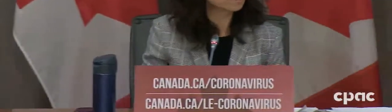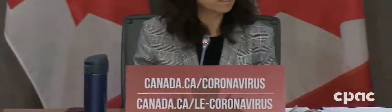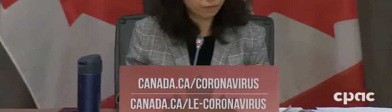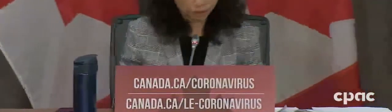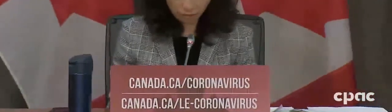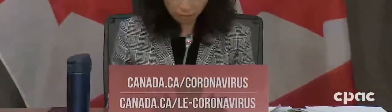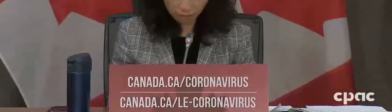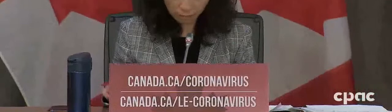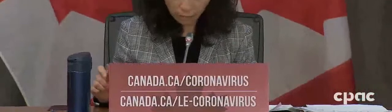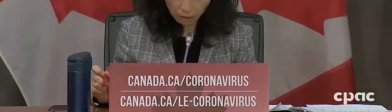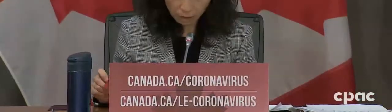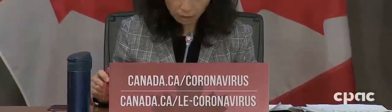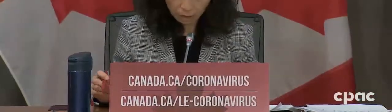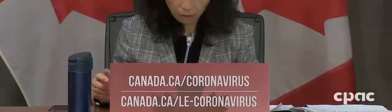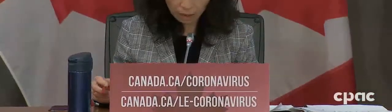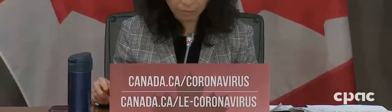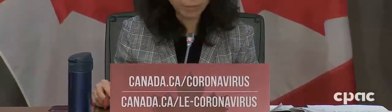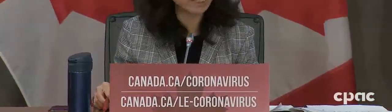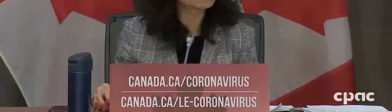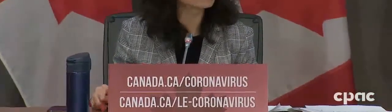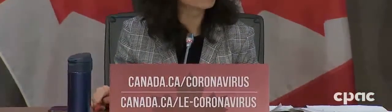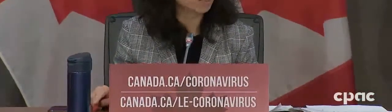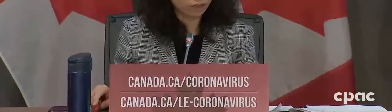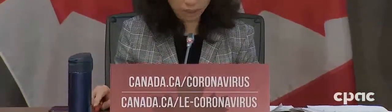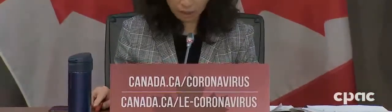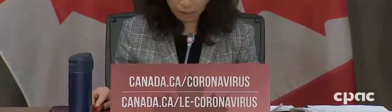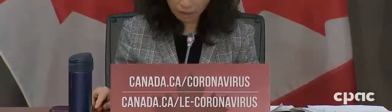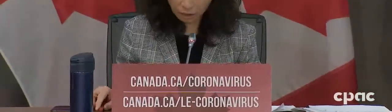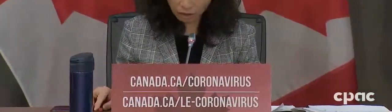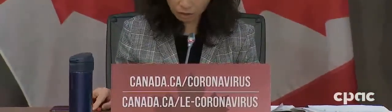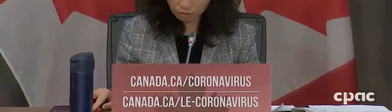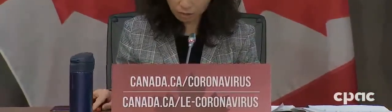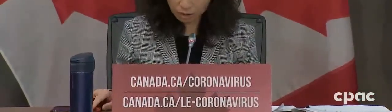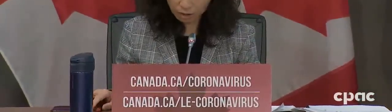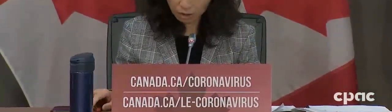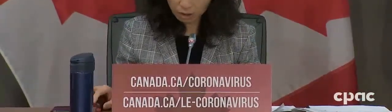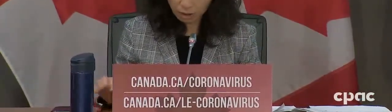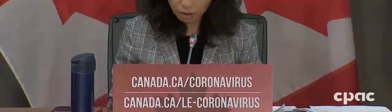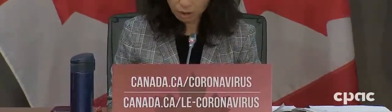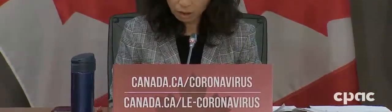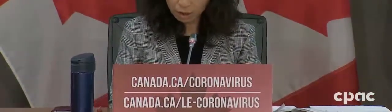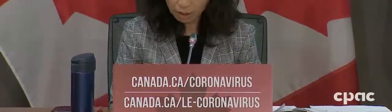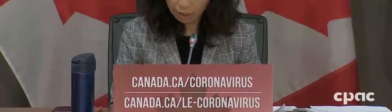So slide 7. The impact of the virus is local.